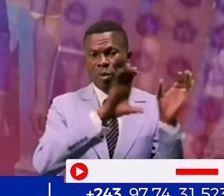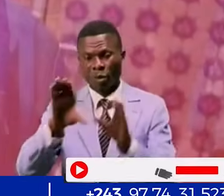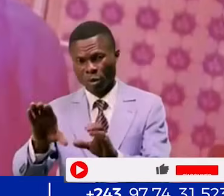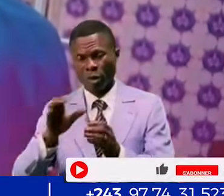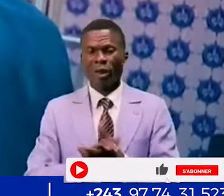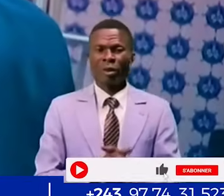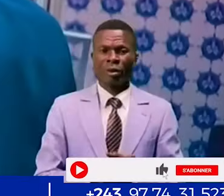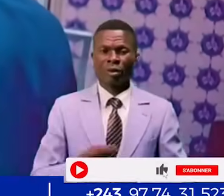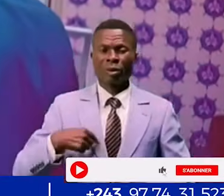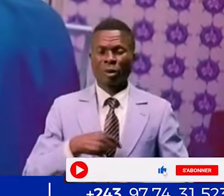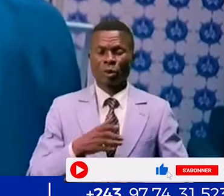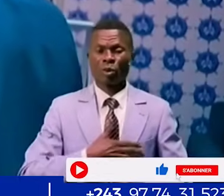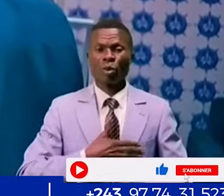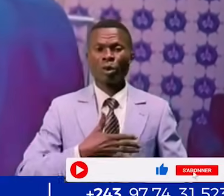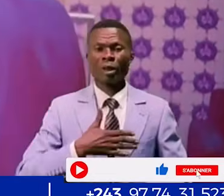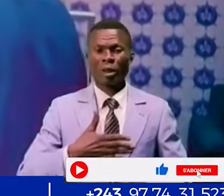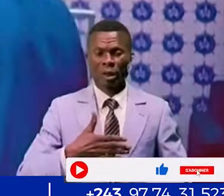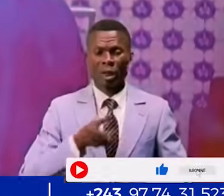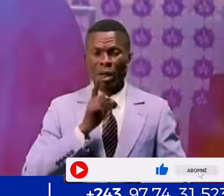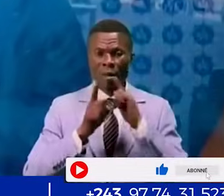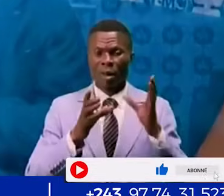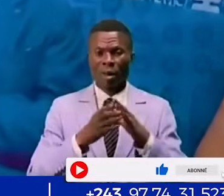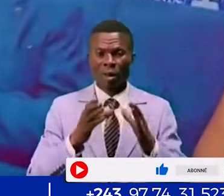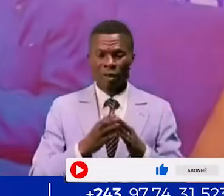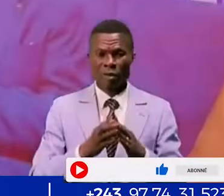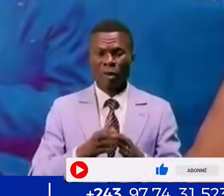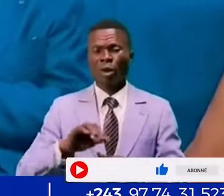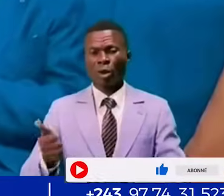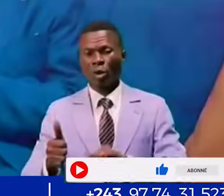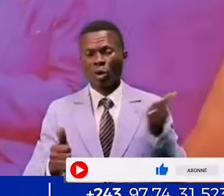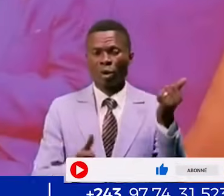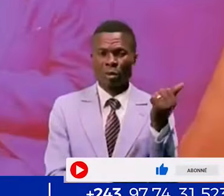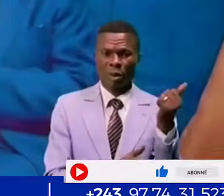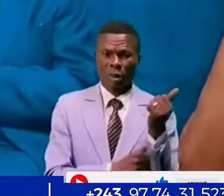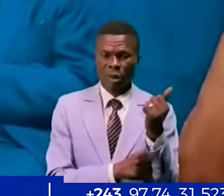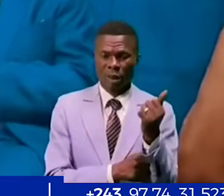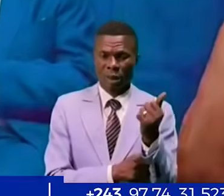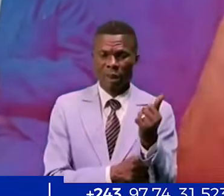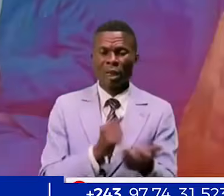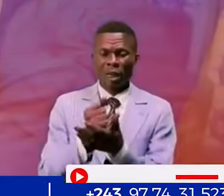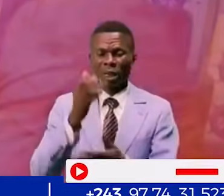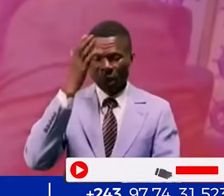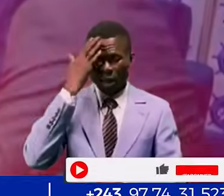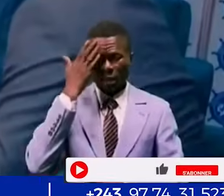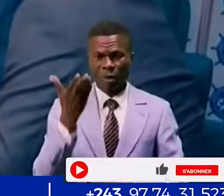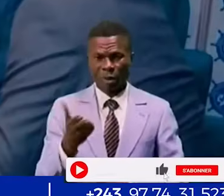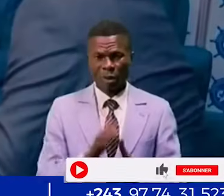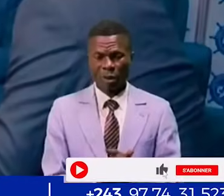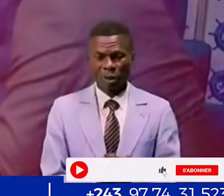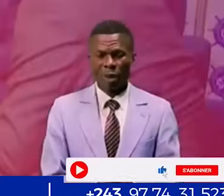avons essayé de parler avec les uns et les autres pour leur faire prendre conscience de